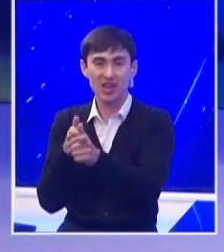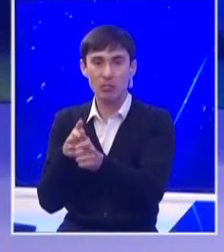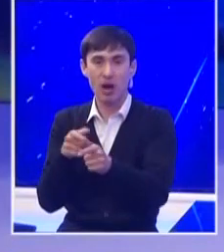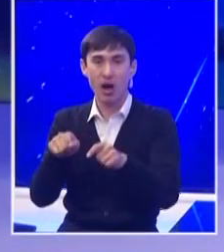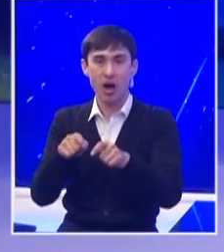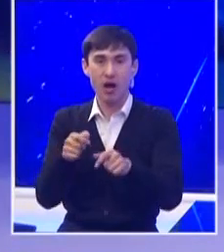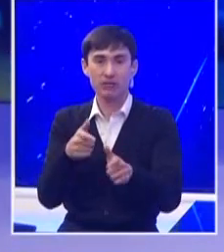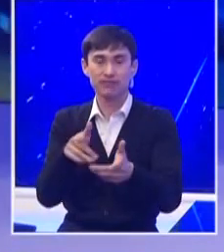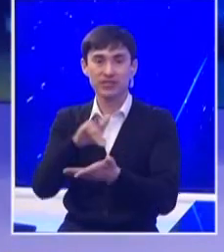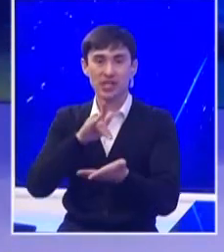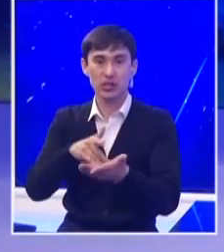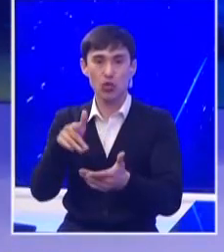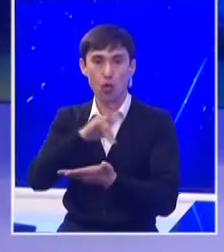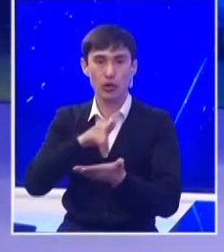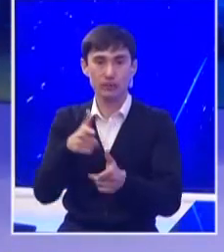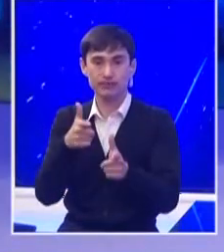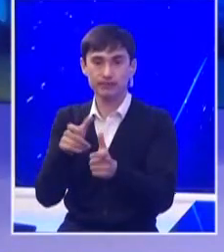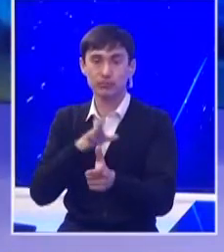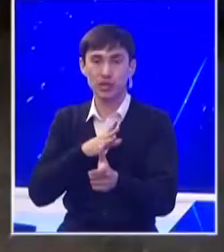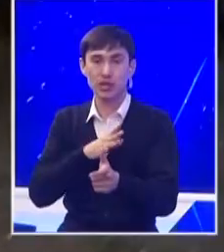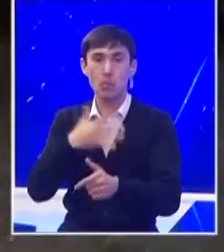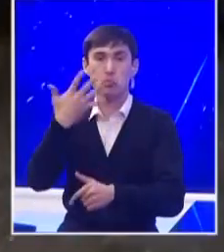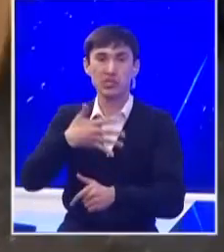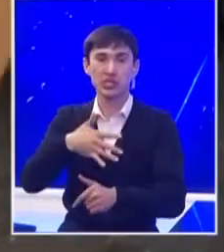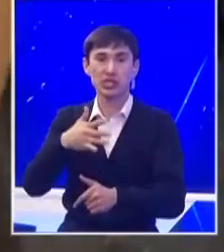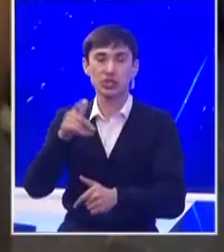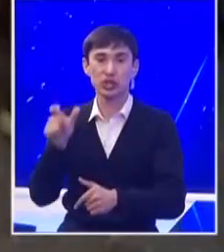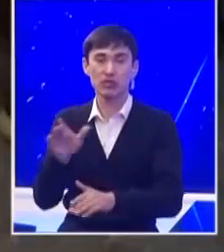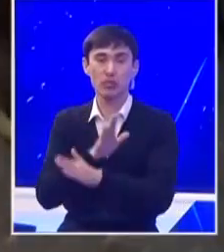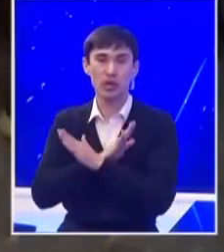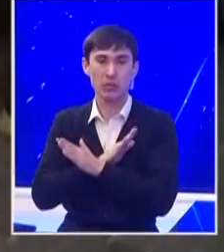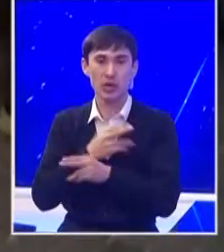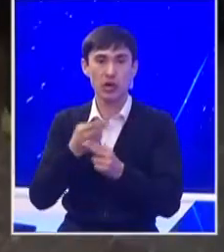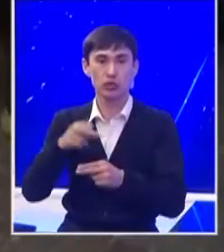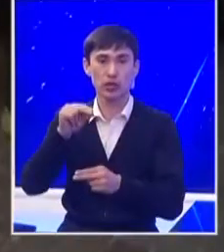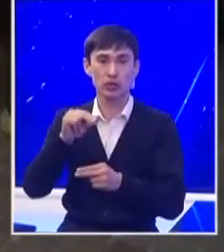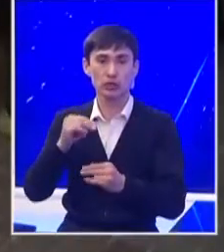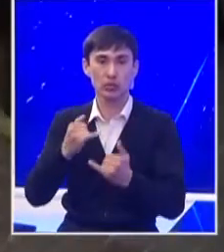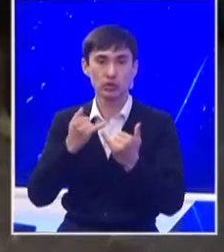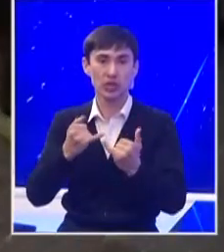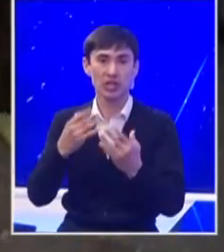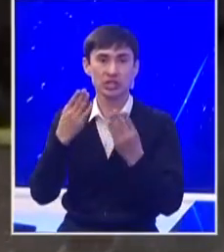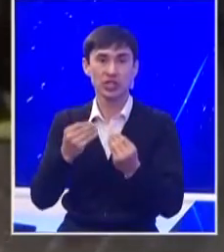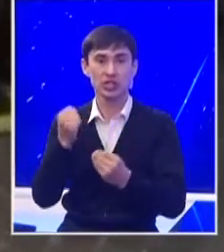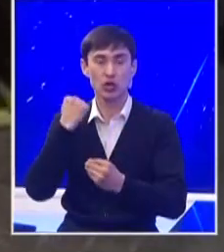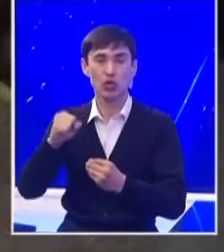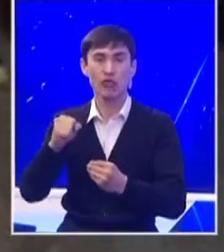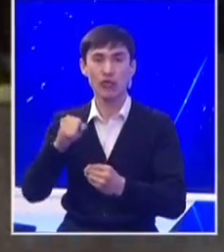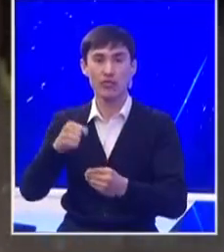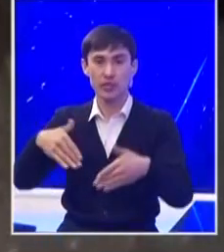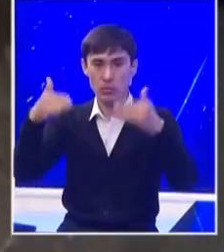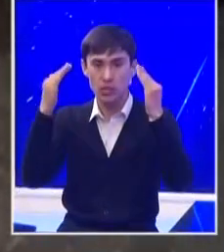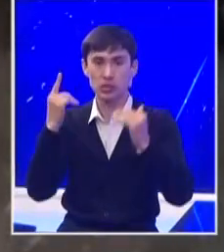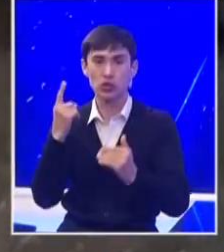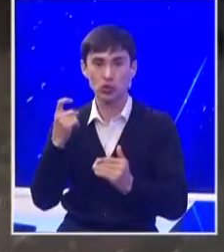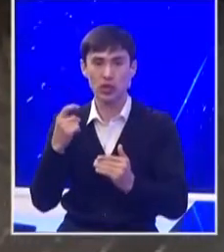в центре города. Их жертвами стали более 50 человек. Эту дату в стране отмечают как День героев Небесной Сотни. Учредивший